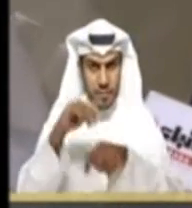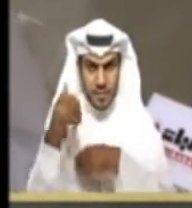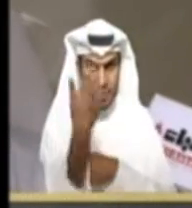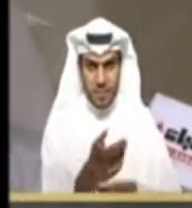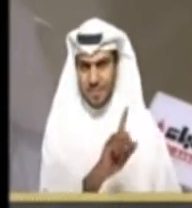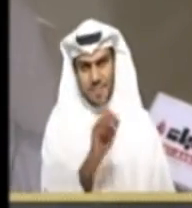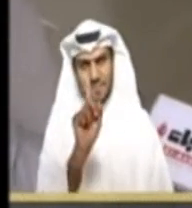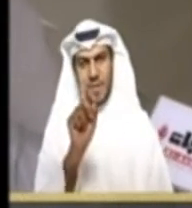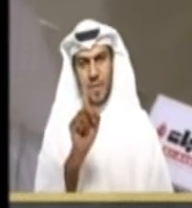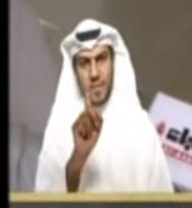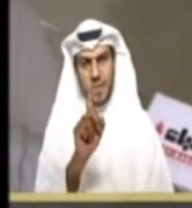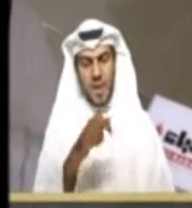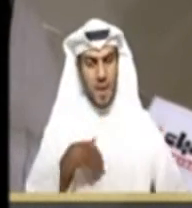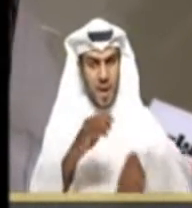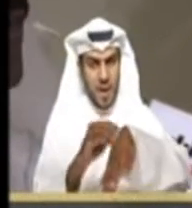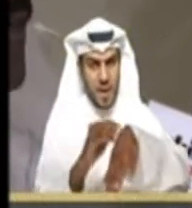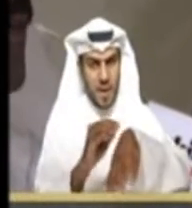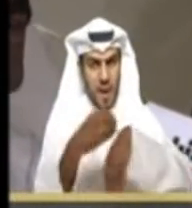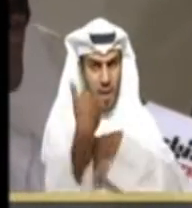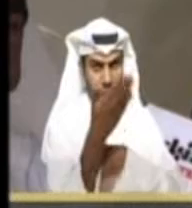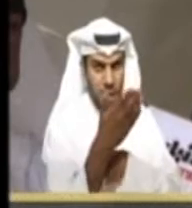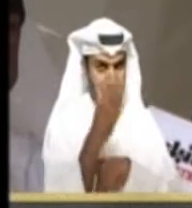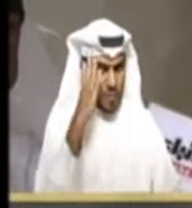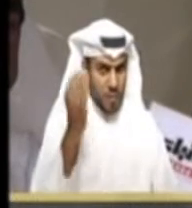ولن أطلب إعفائي.